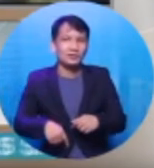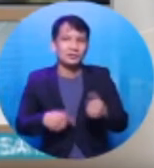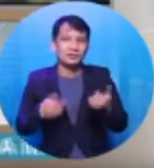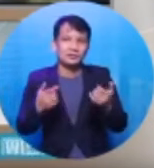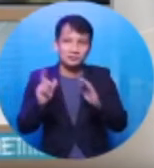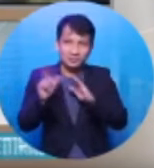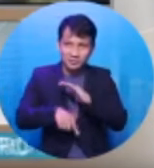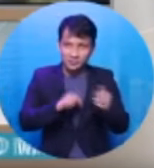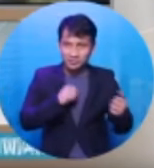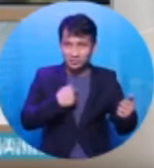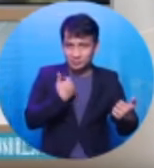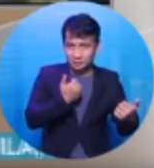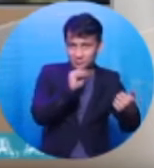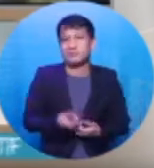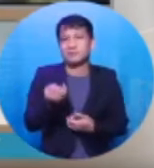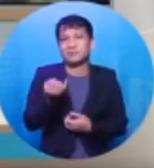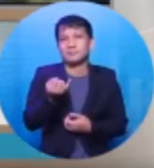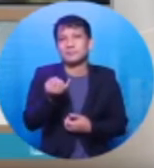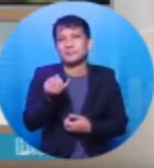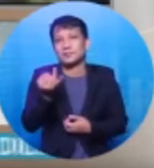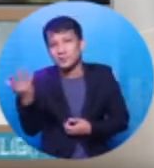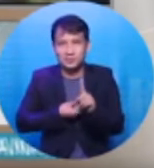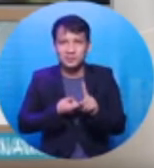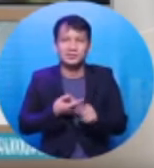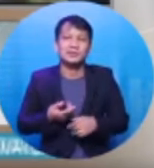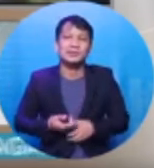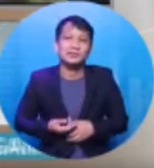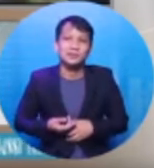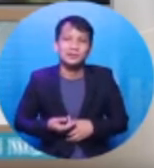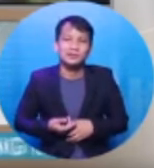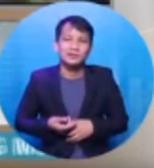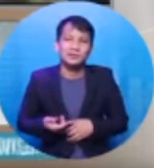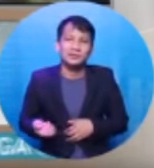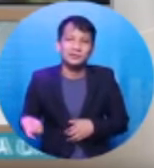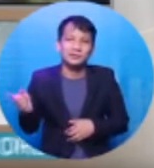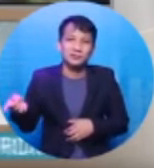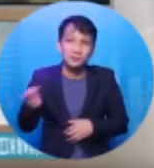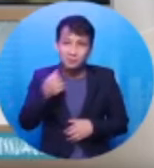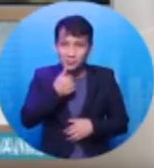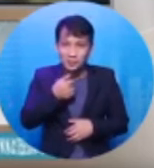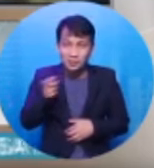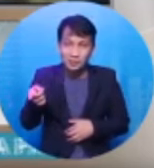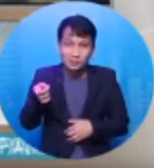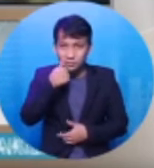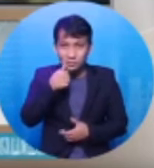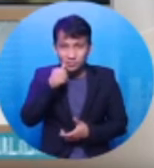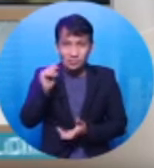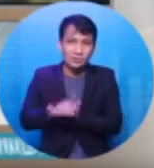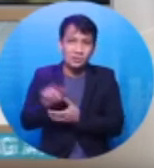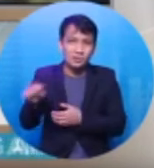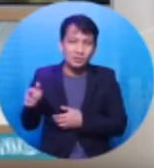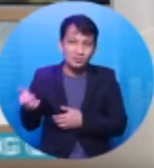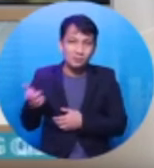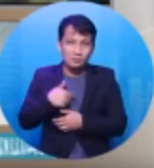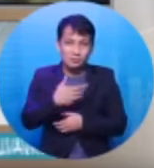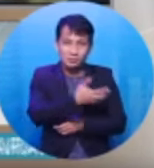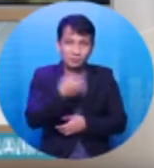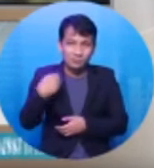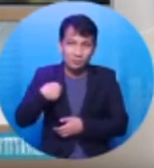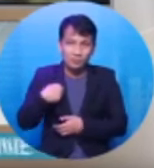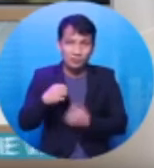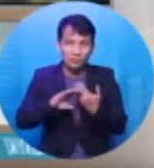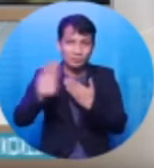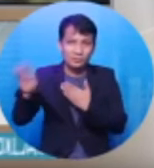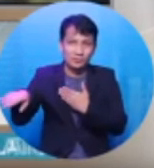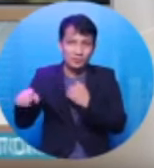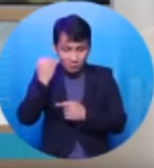ngayon, nagsama kami ng ilang buwan. Tapos itong si Rene, itong si wife, gusto siya na